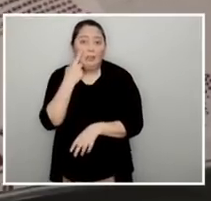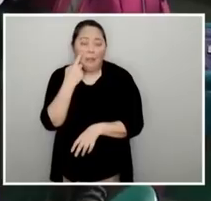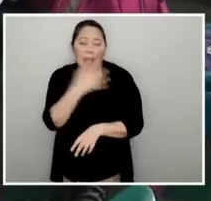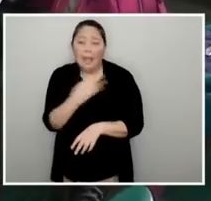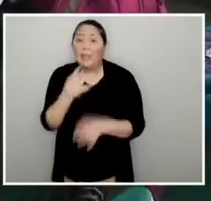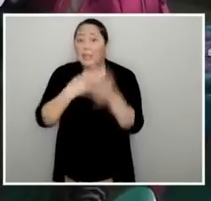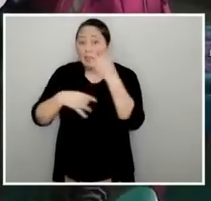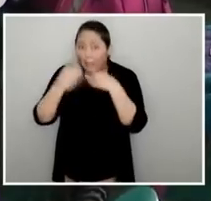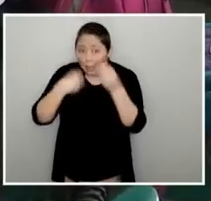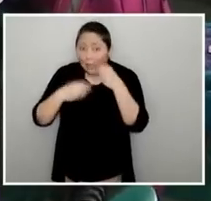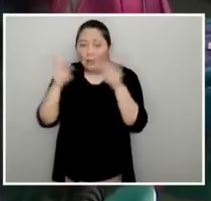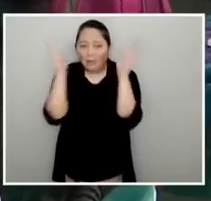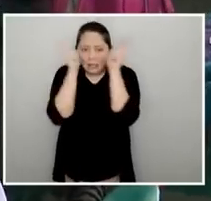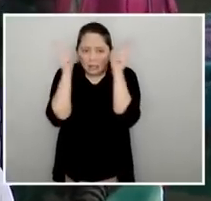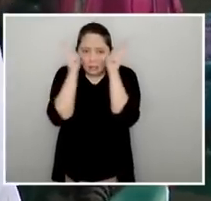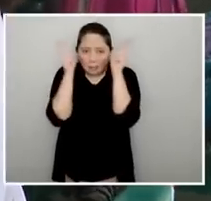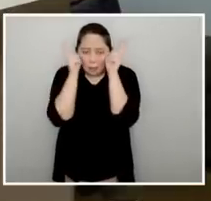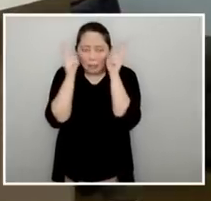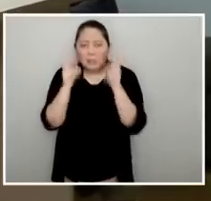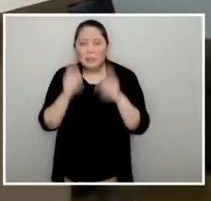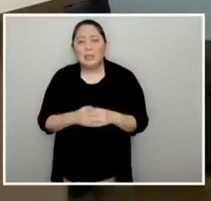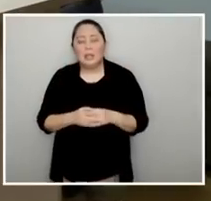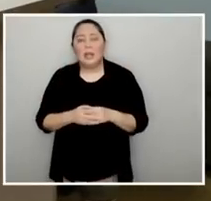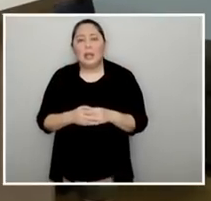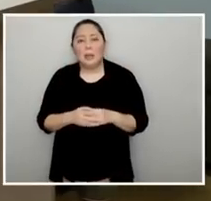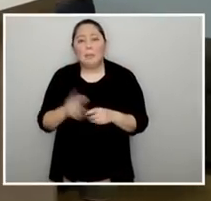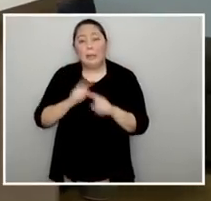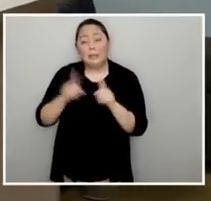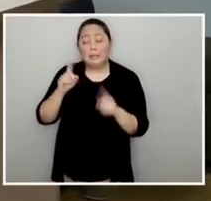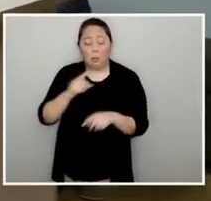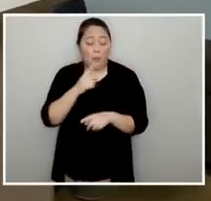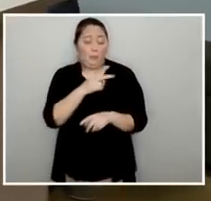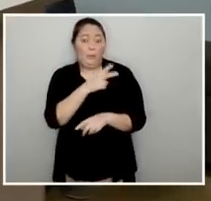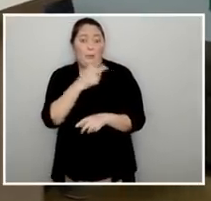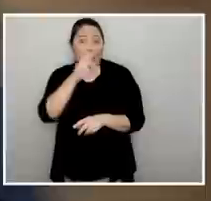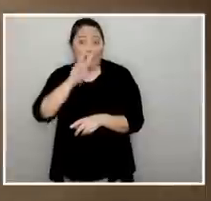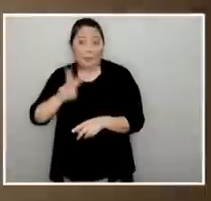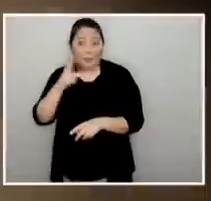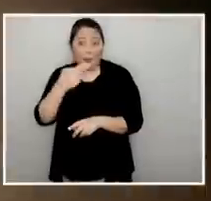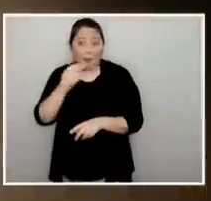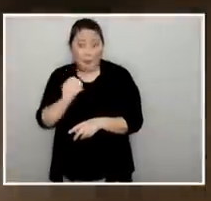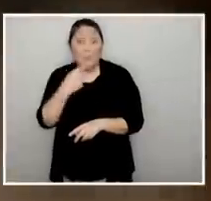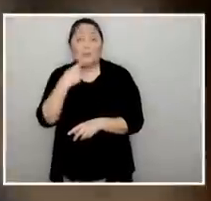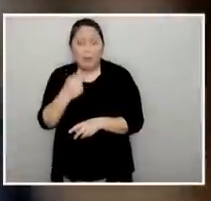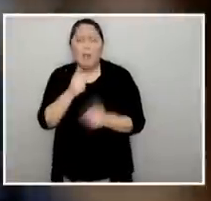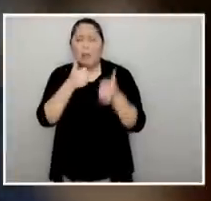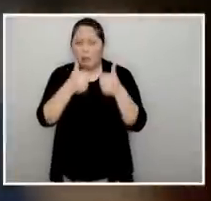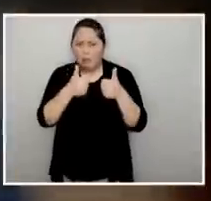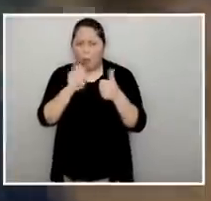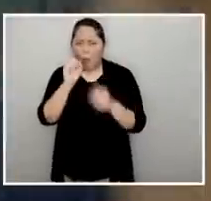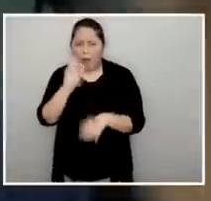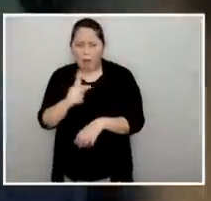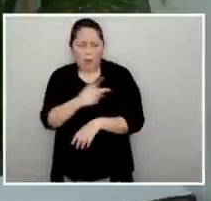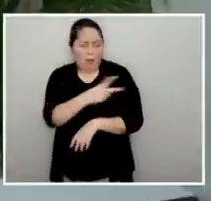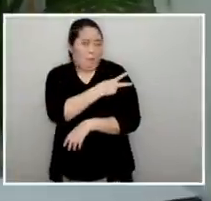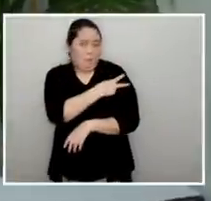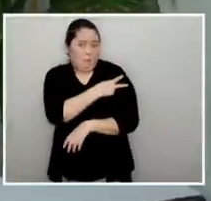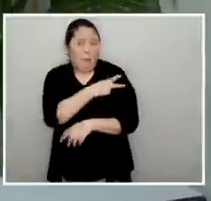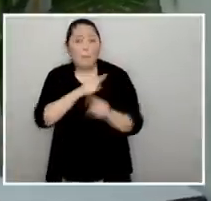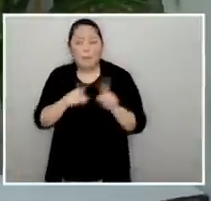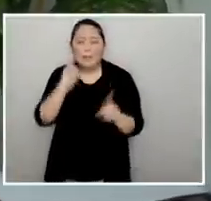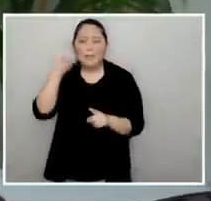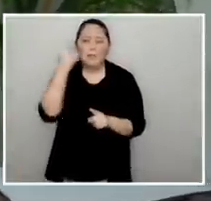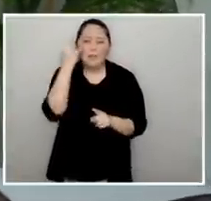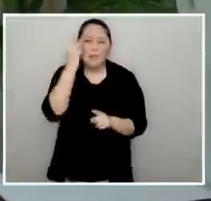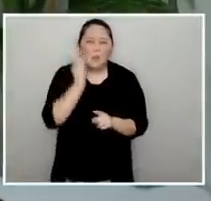ng gulay ang balak isulong ni Montemayor. Ipinagmamalaki din ng nag-iisang doktor sa mga tumatakbo pagkapangulo ang track